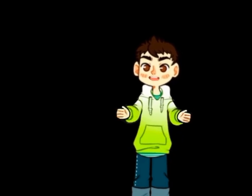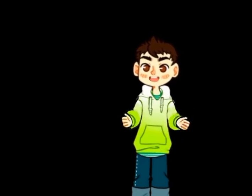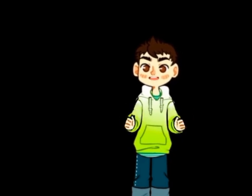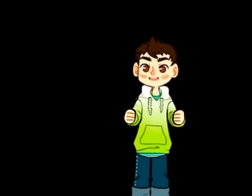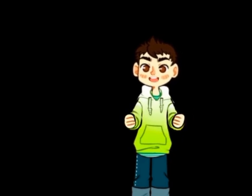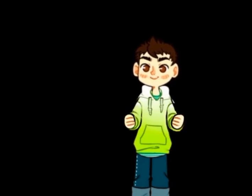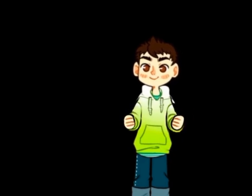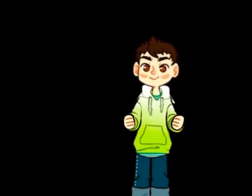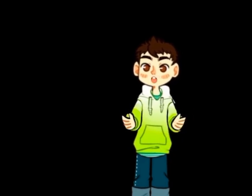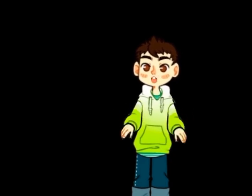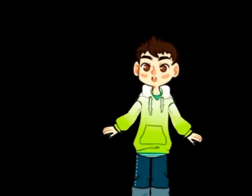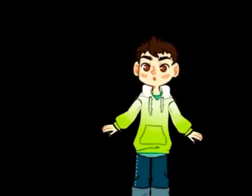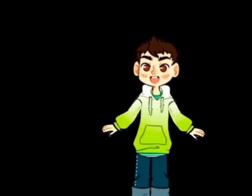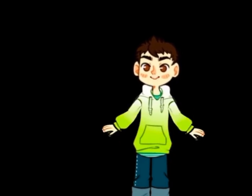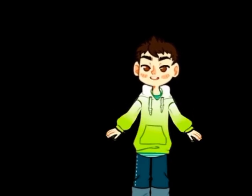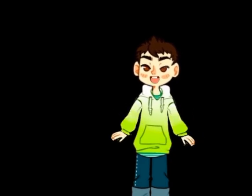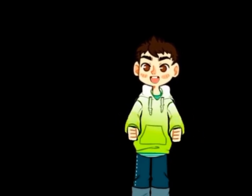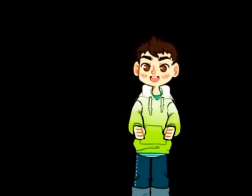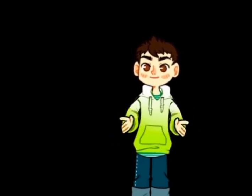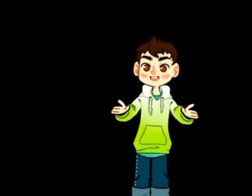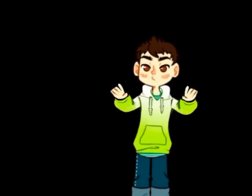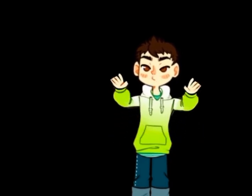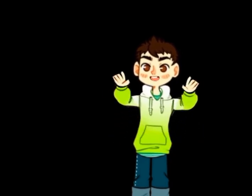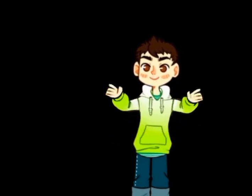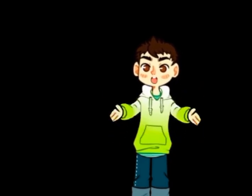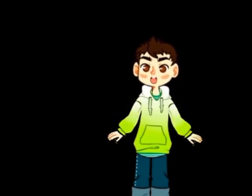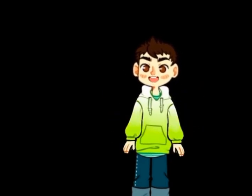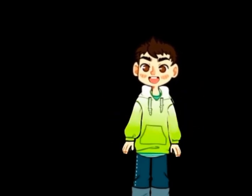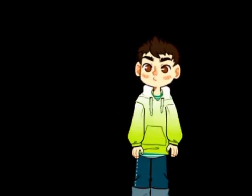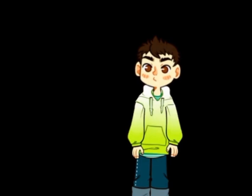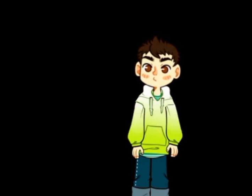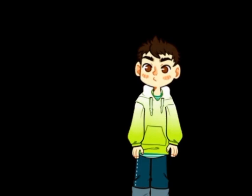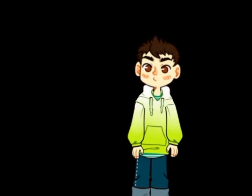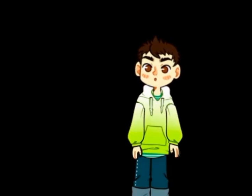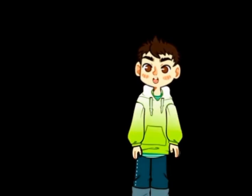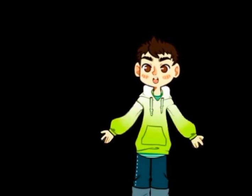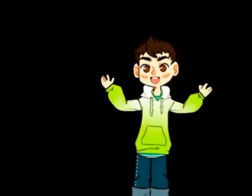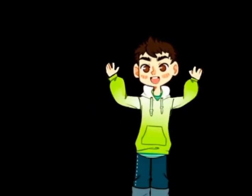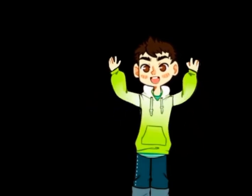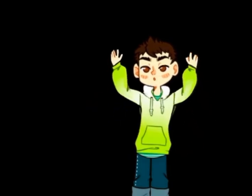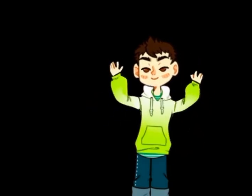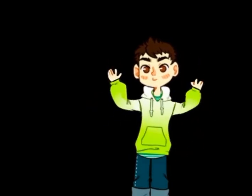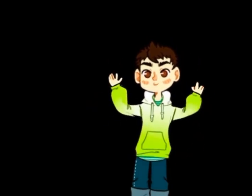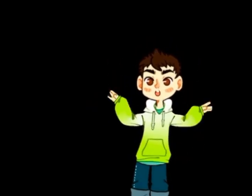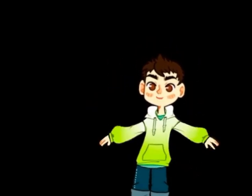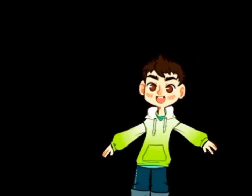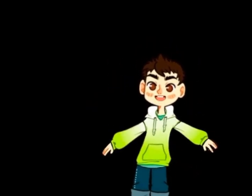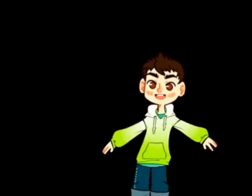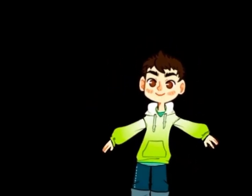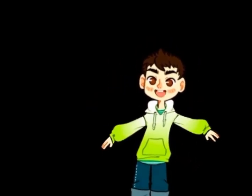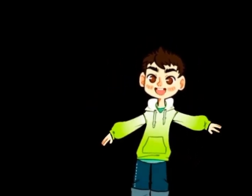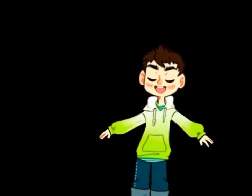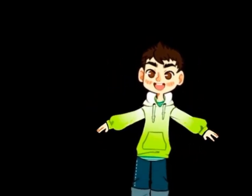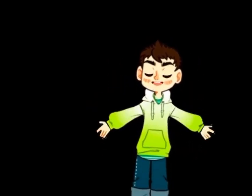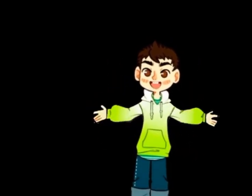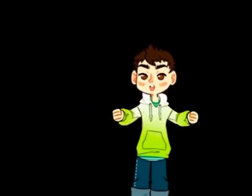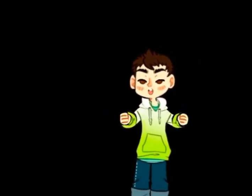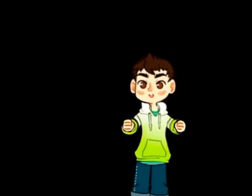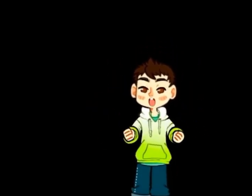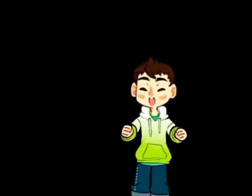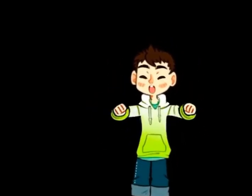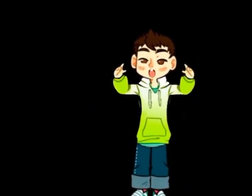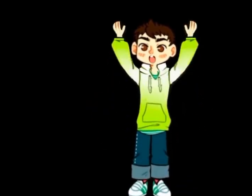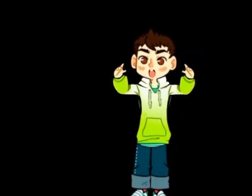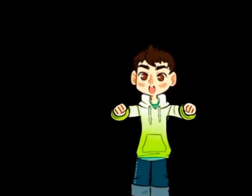si fóssim al teatre, tots junts, i mola! Tothom a punt? Comencem